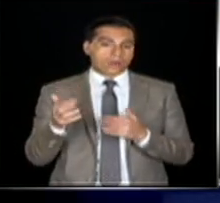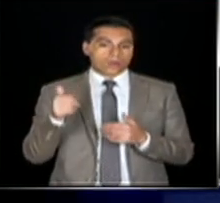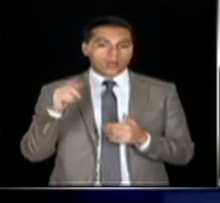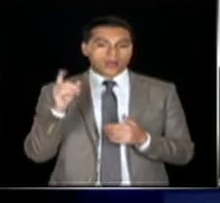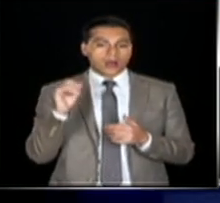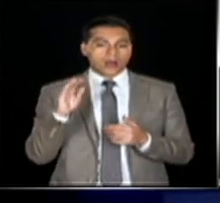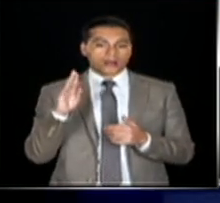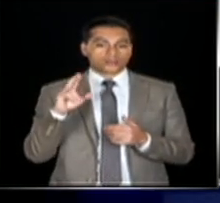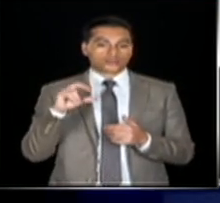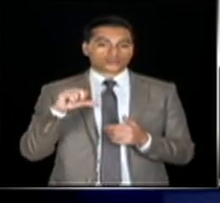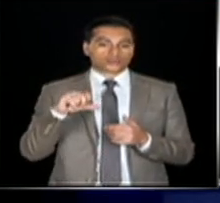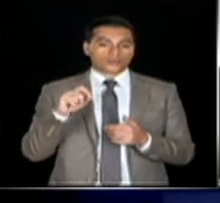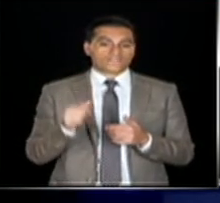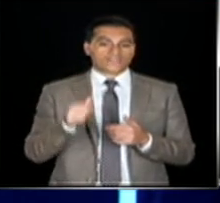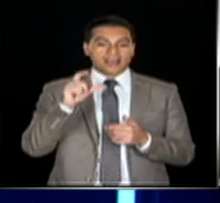الكوميديا.